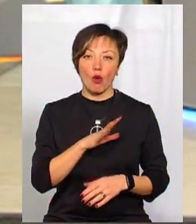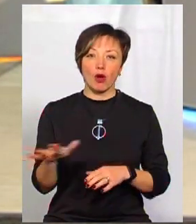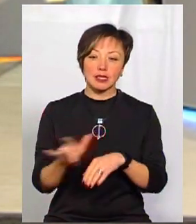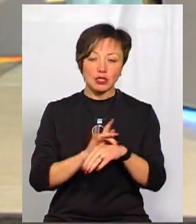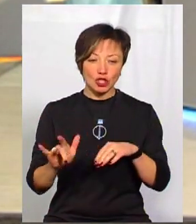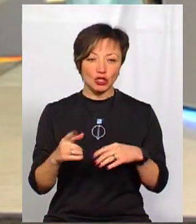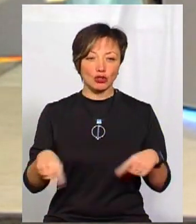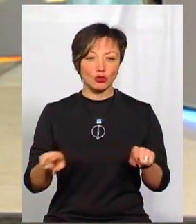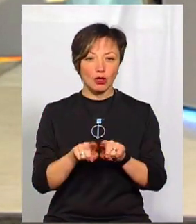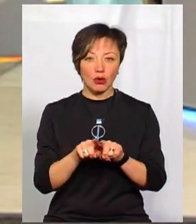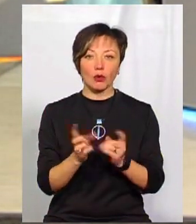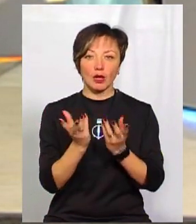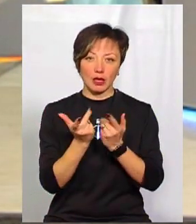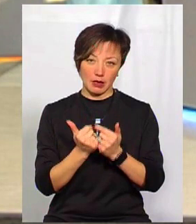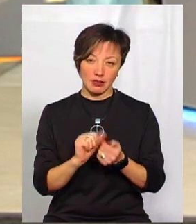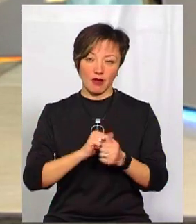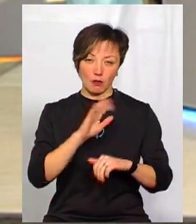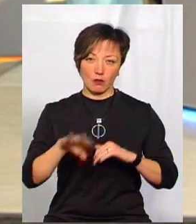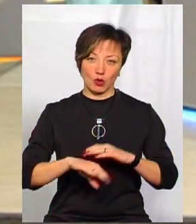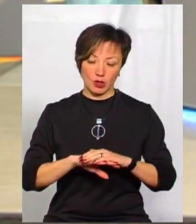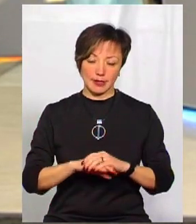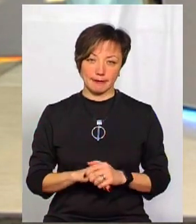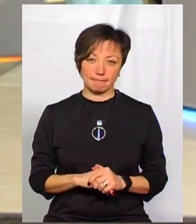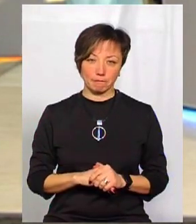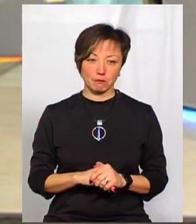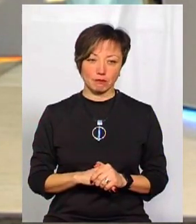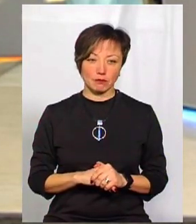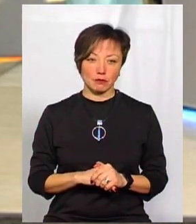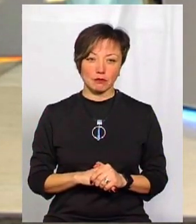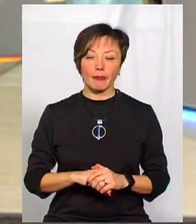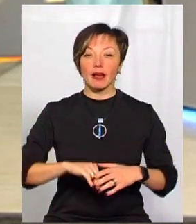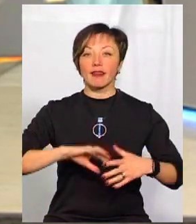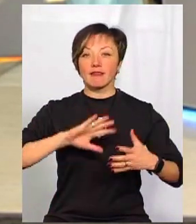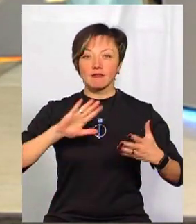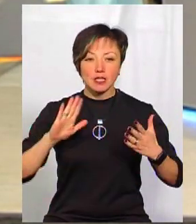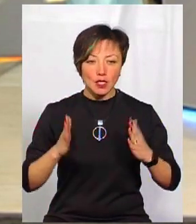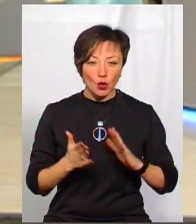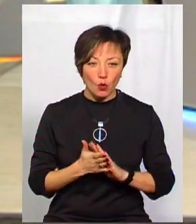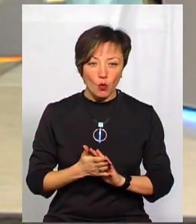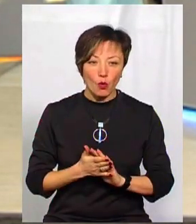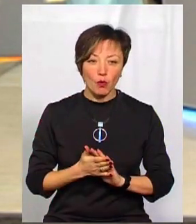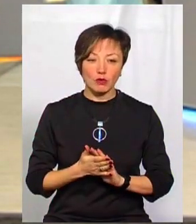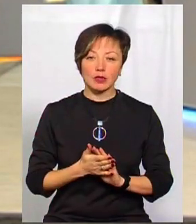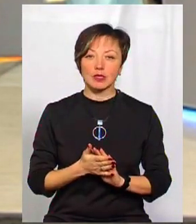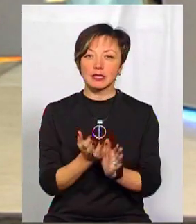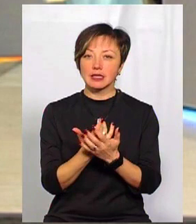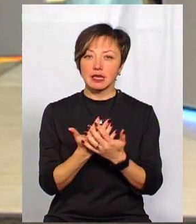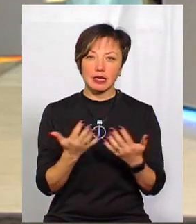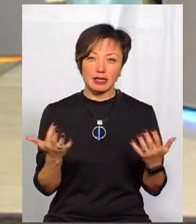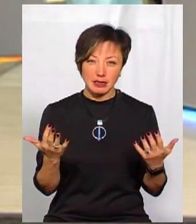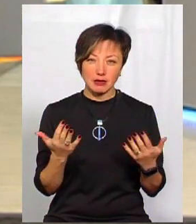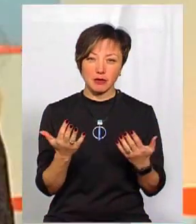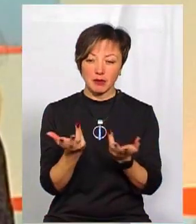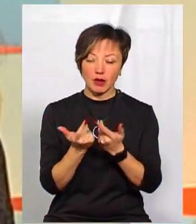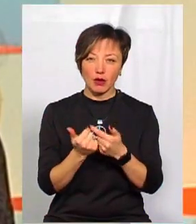знищено таку кількість осіб єврейської національності у Кам'янці-Подільському. А в цілому, то за різними оцінками, десь